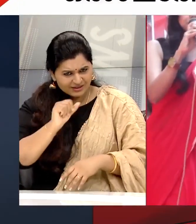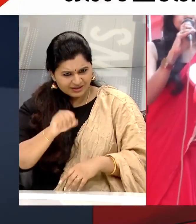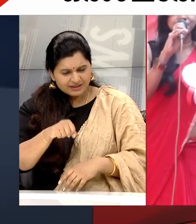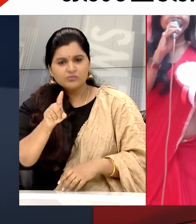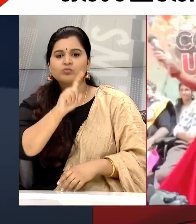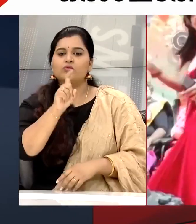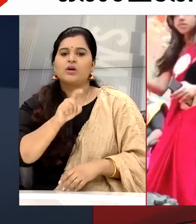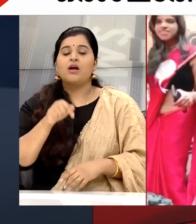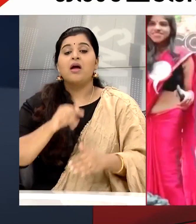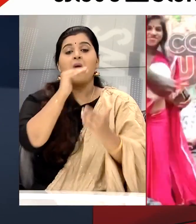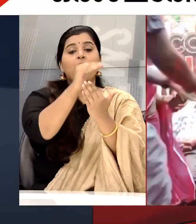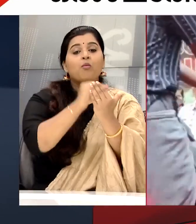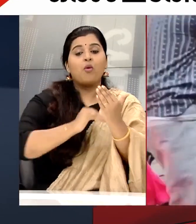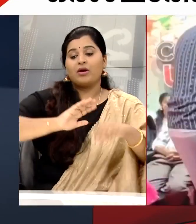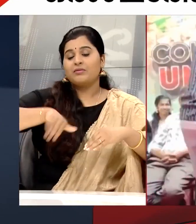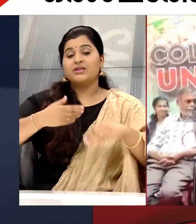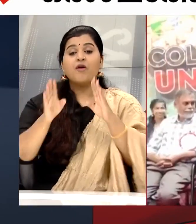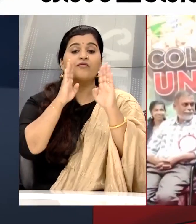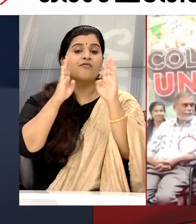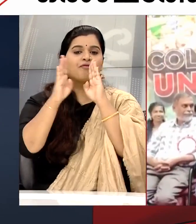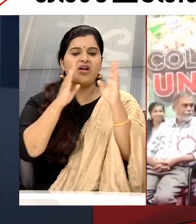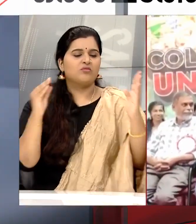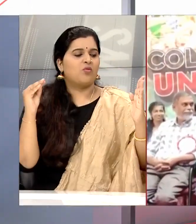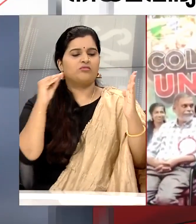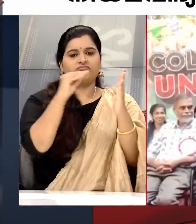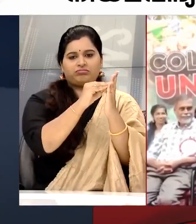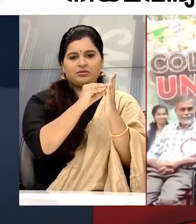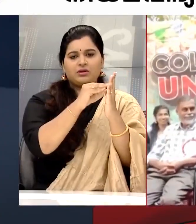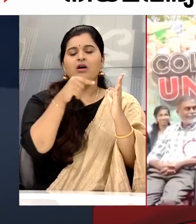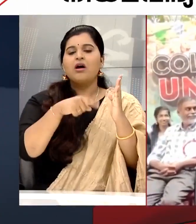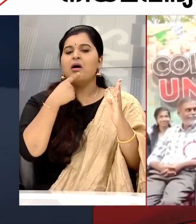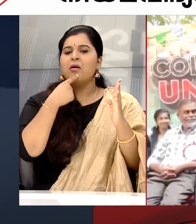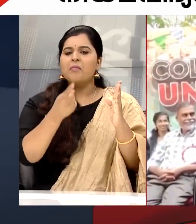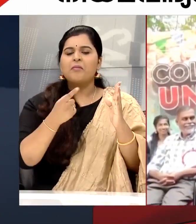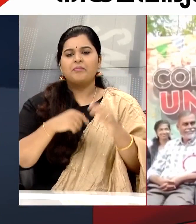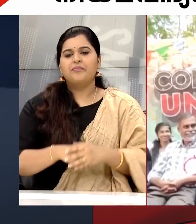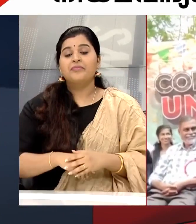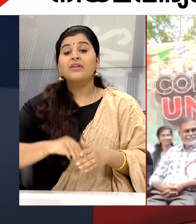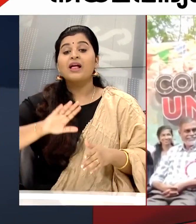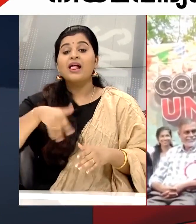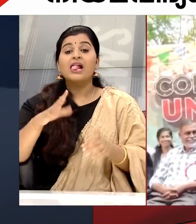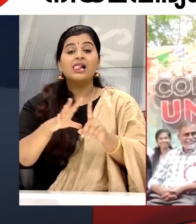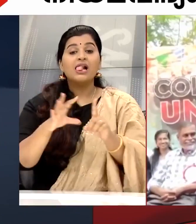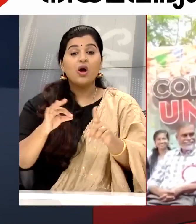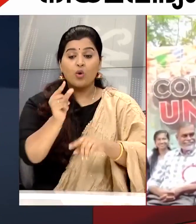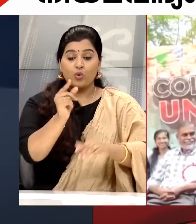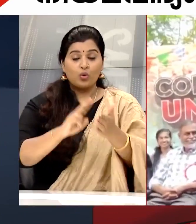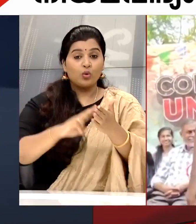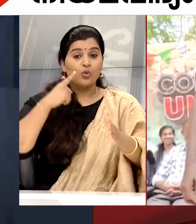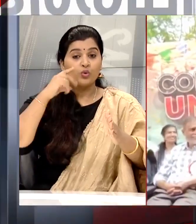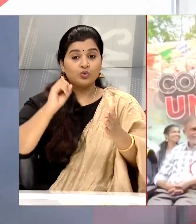ശേഷം അപർണ ഇത് ഫേസ്ബുക്കിൽ കുറിക്കുകയും ഉണ്ടായി ഇങ്ങനെയൊരു സംഭവം ഉണ്ടായതിനെക്കുറിച്ച്. തുടർന്ന് തൊട്ട് പിന്നാലെ തന്നെ യൂണിയൻ ഇത് സംബന്ധിച്ച്